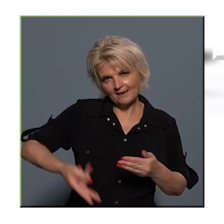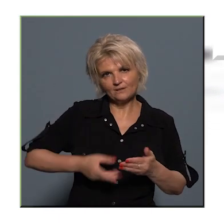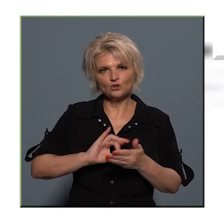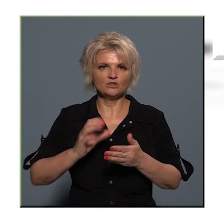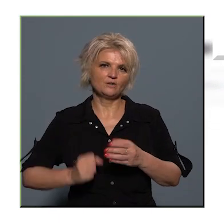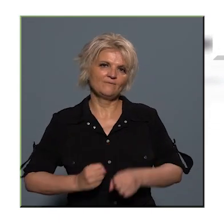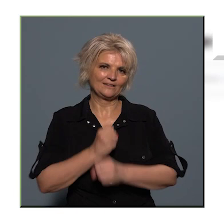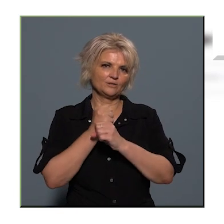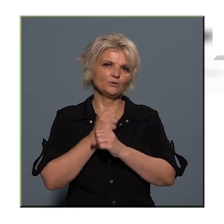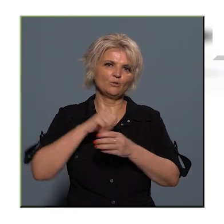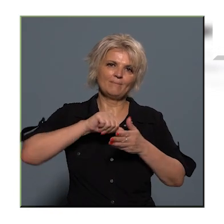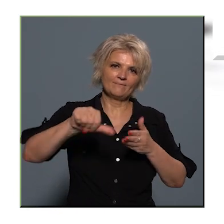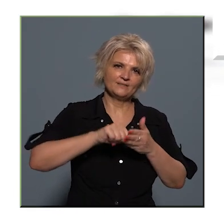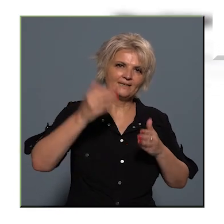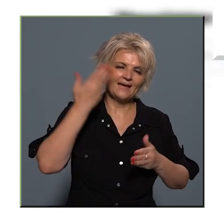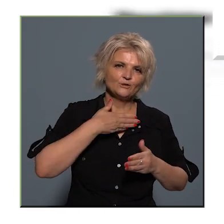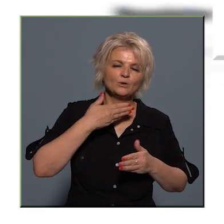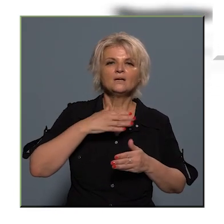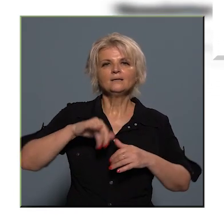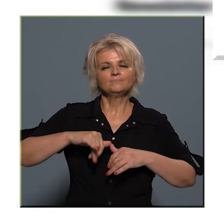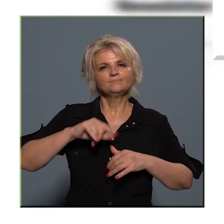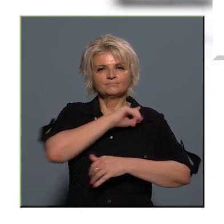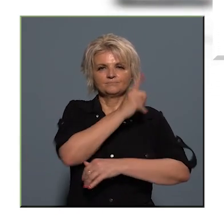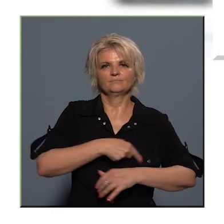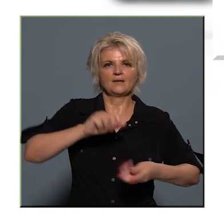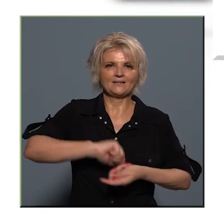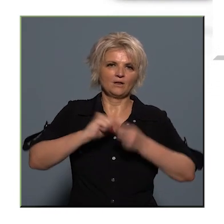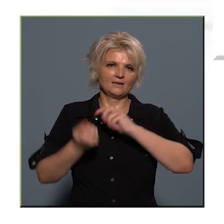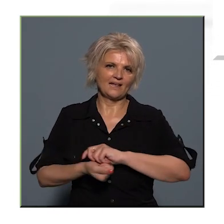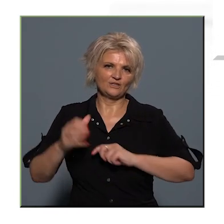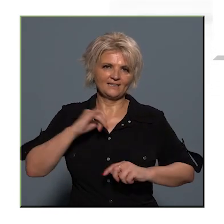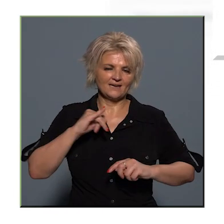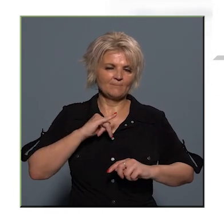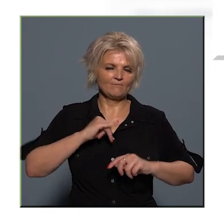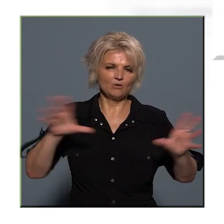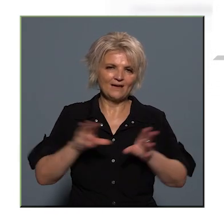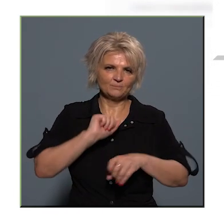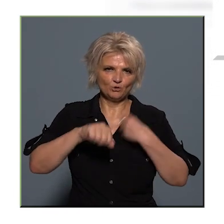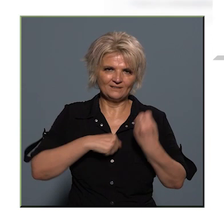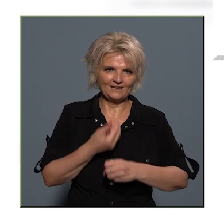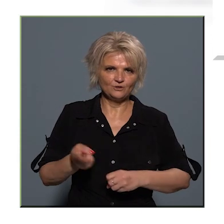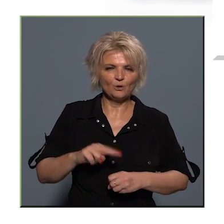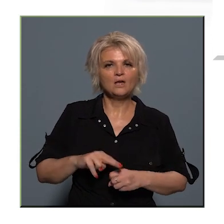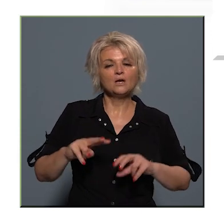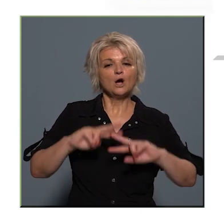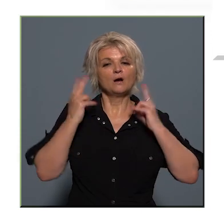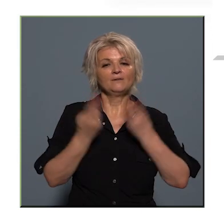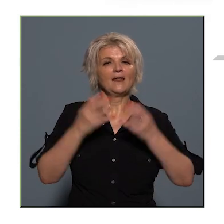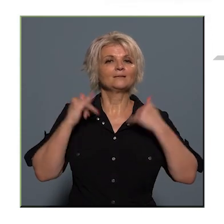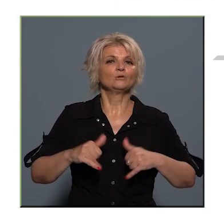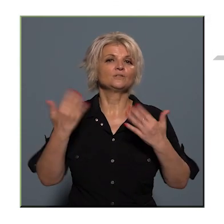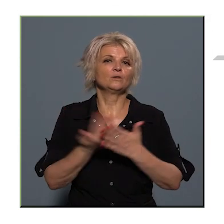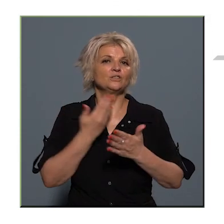fenntartható, megfizethető és inkluzív energia átalakítás érdekében való együttműködésről. A világnak most van